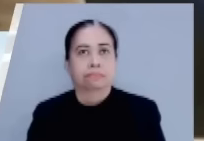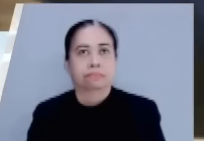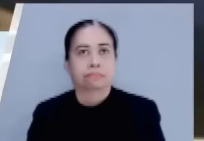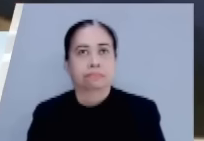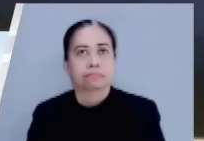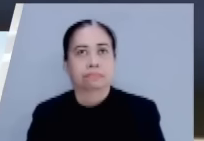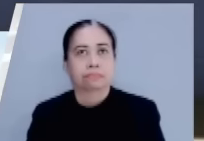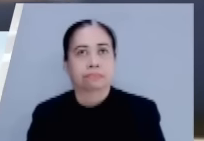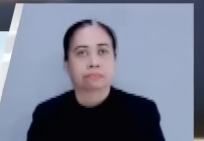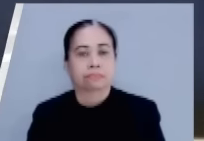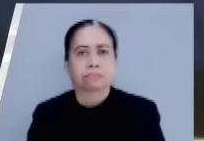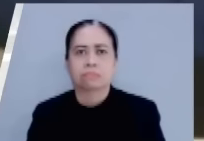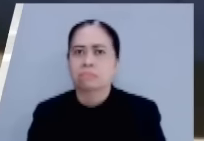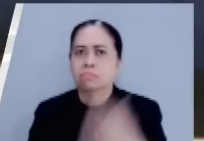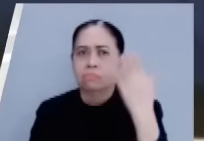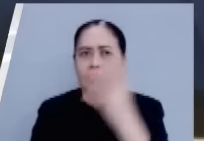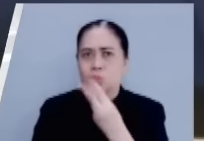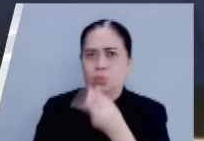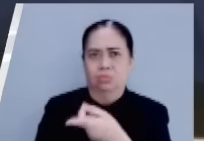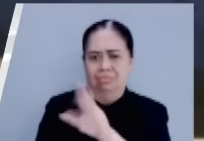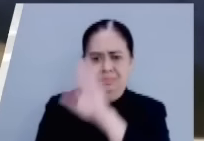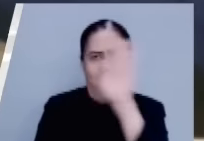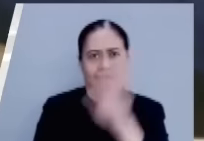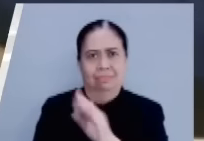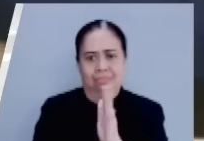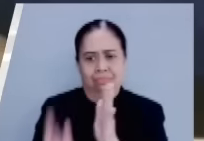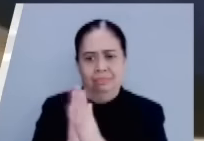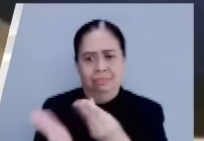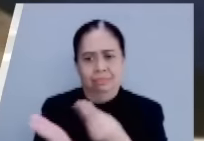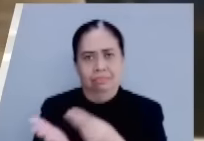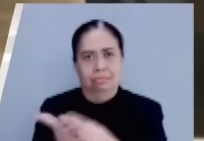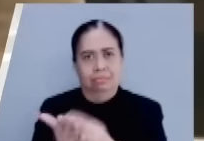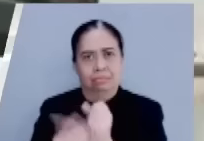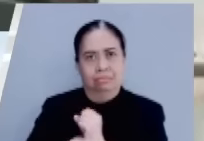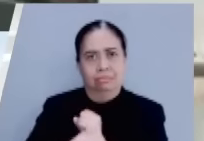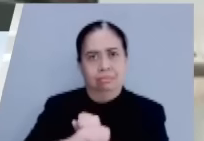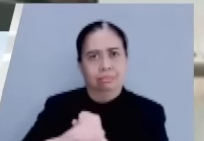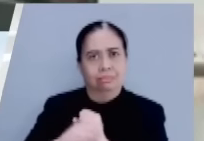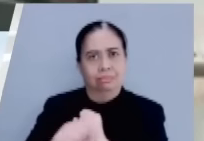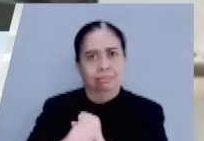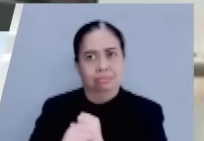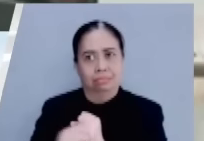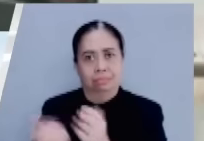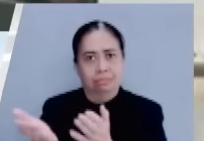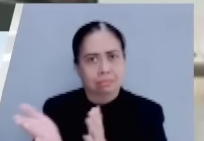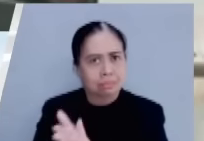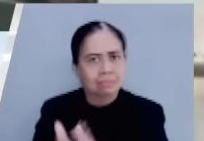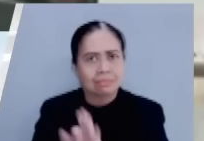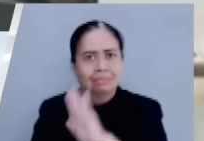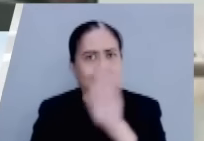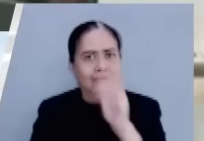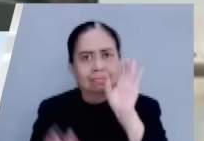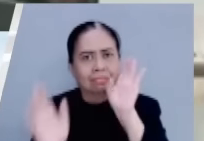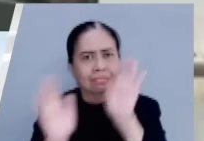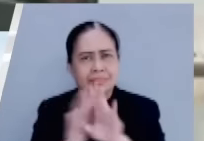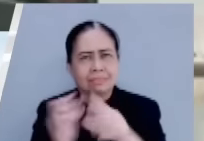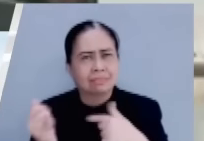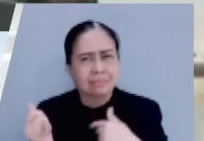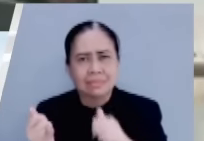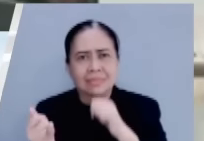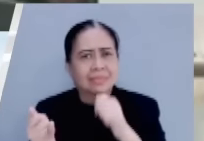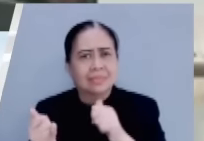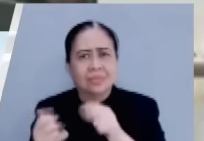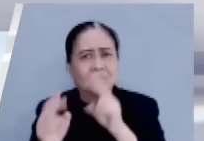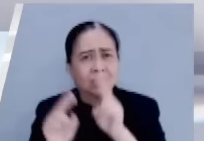Hindi ko po siya kilala at never po ako humingi ng campaign fund entirely. Hindi po ako nasa picture at hindi rin po, Your Honor, ako